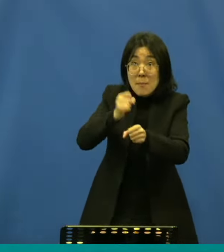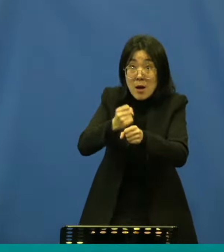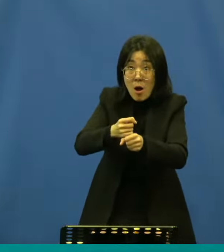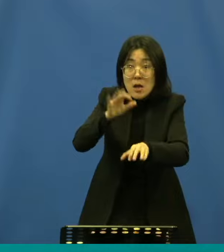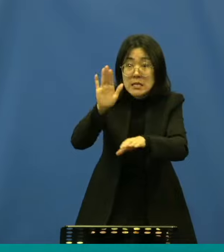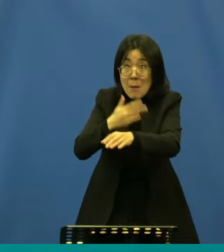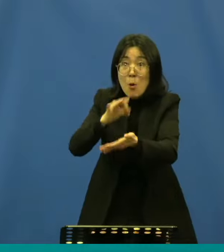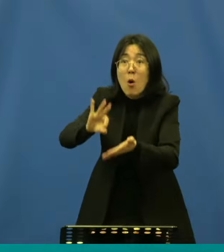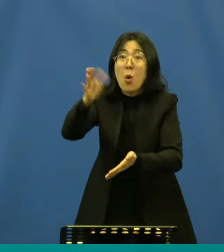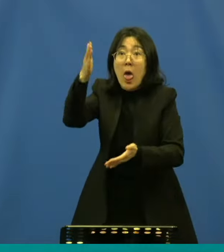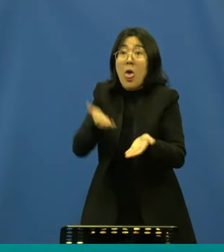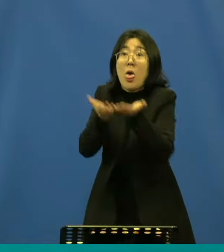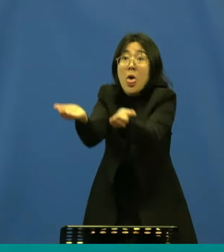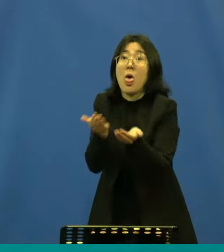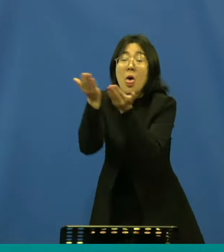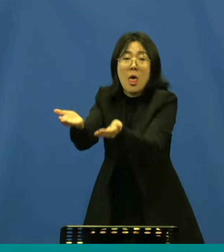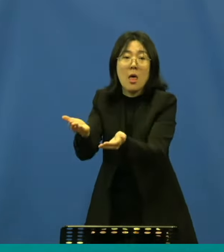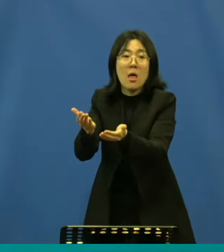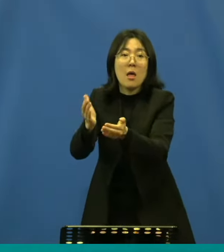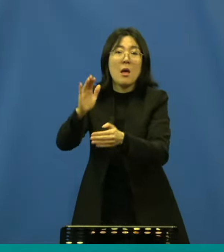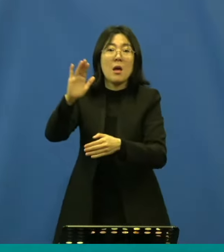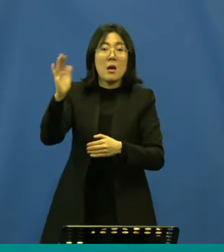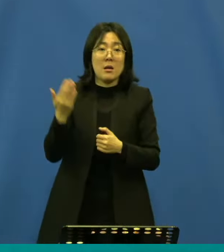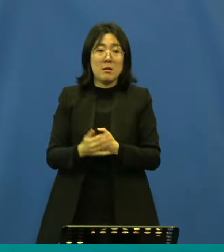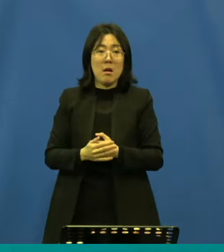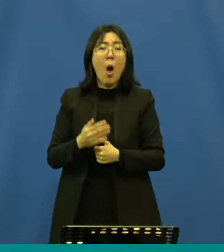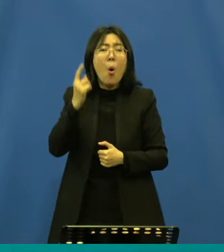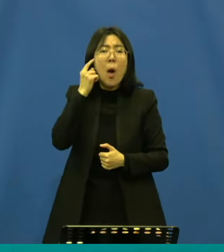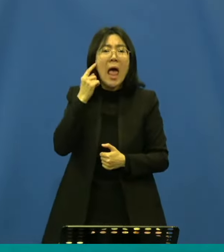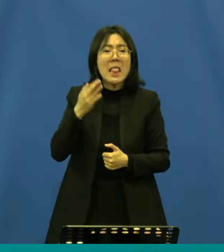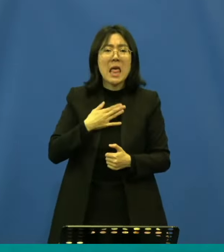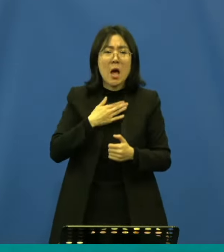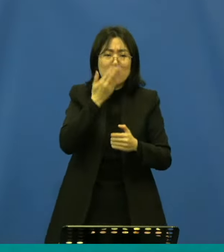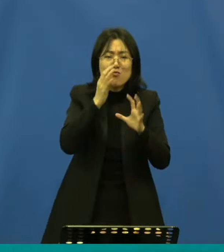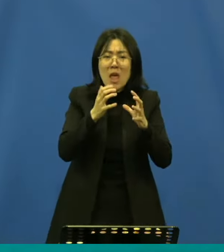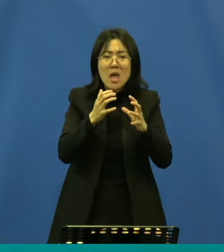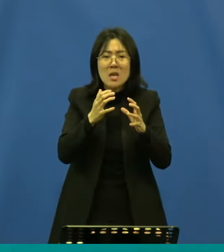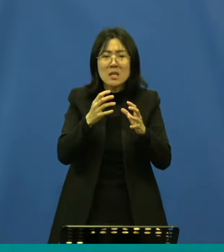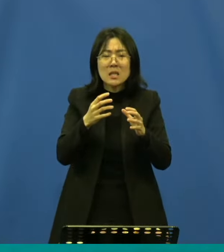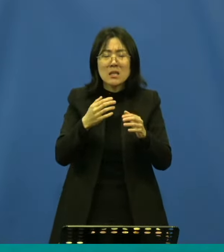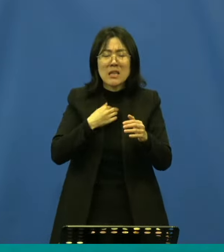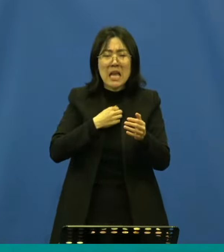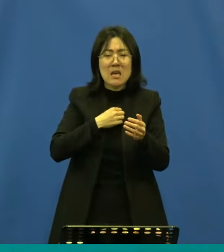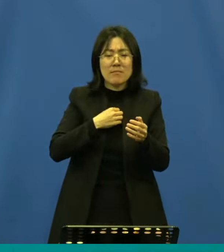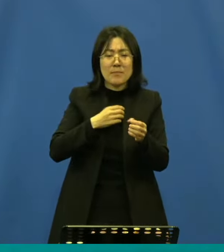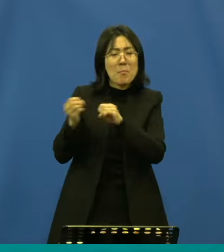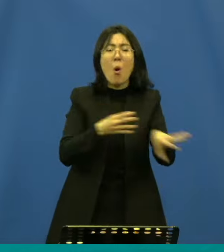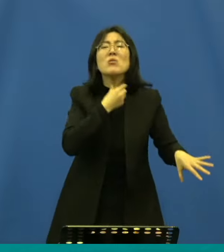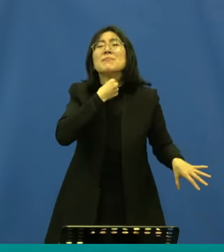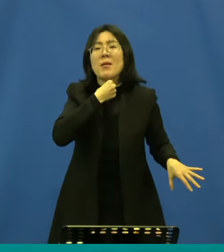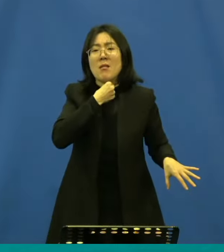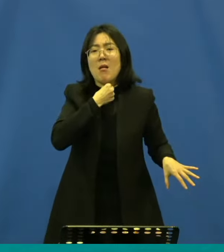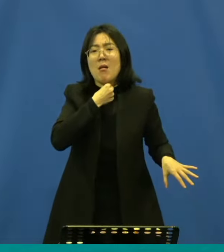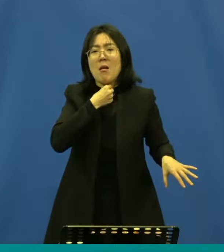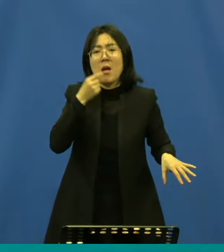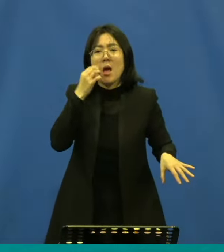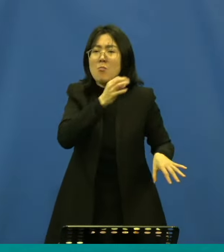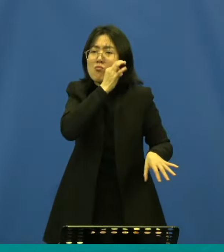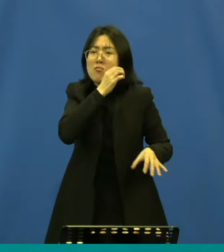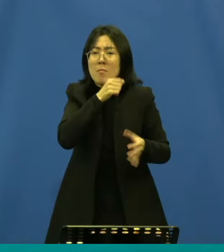또 하나 유대인들의 그 열등감에서 나온 것 가운데 하나가 시오니즘이라는 것입니다. 시오니즘.